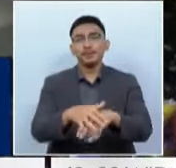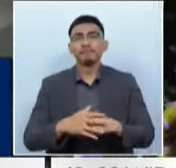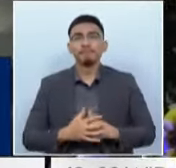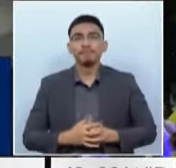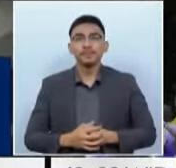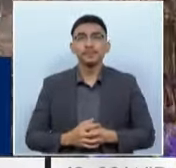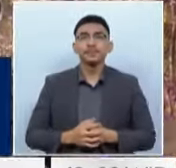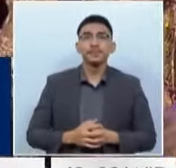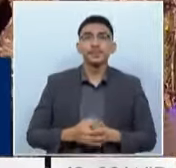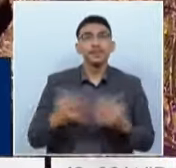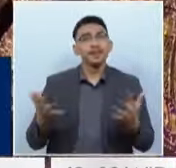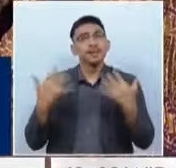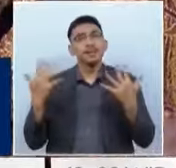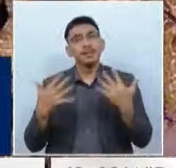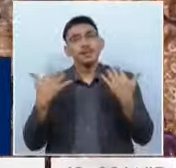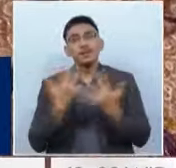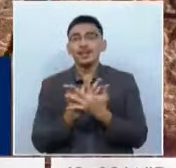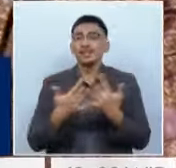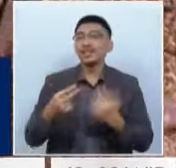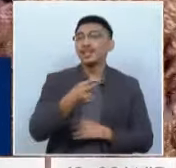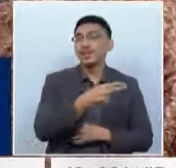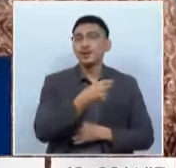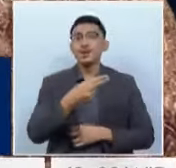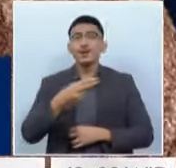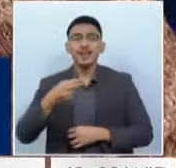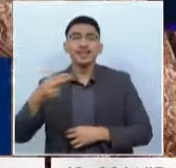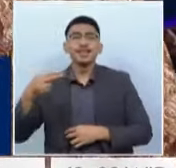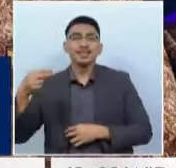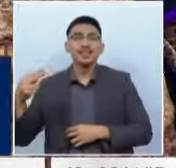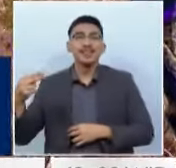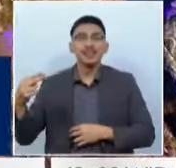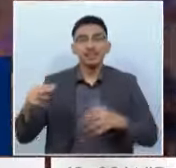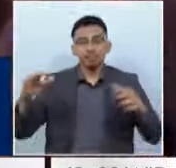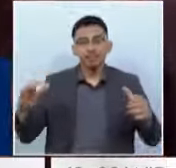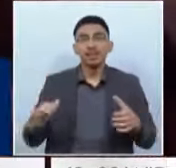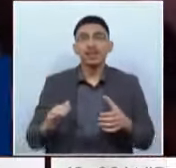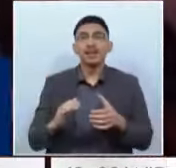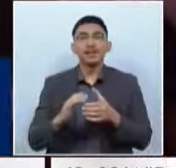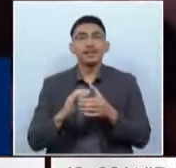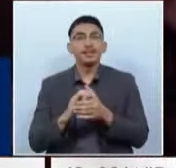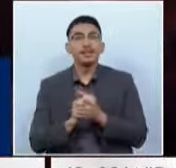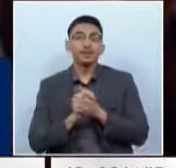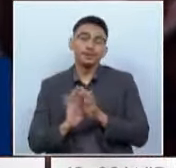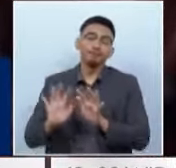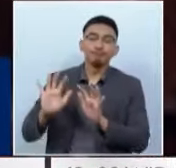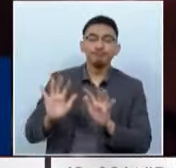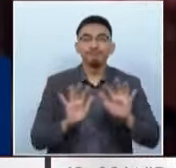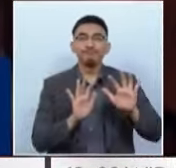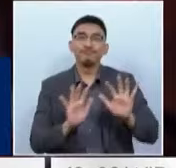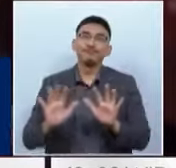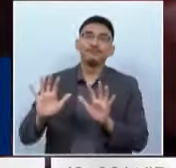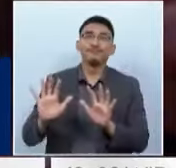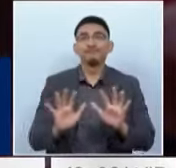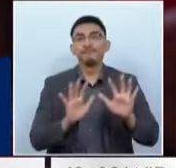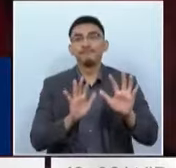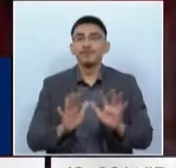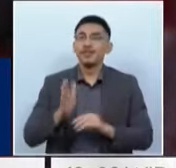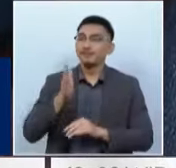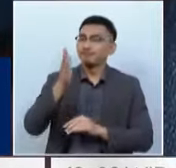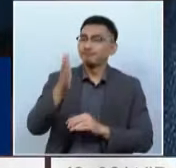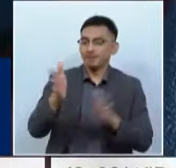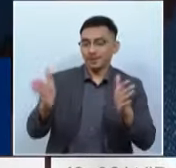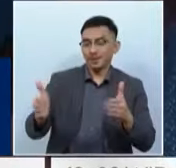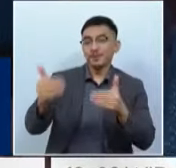bangsa Ayo rakyat Indonesia satu langkahkan kaki